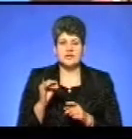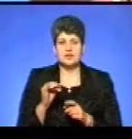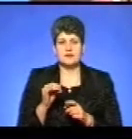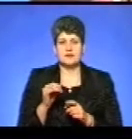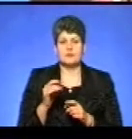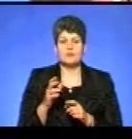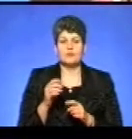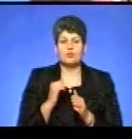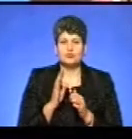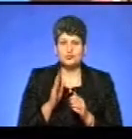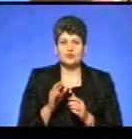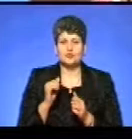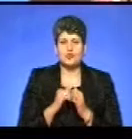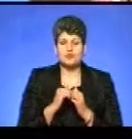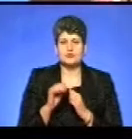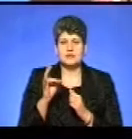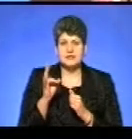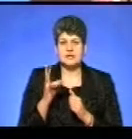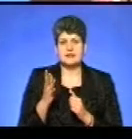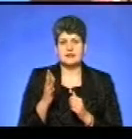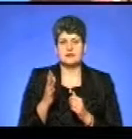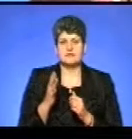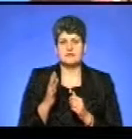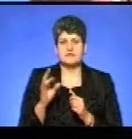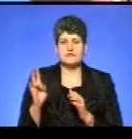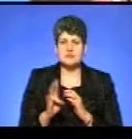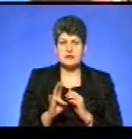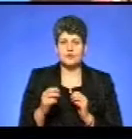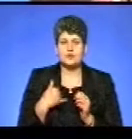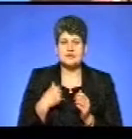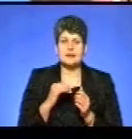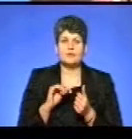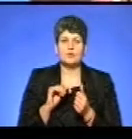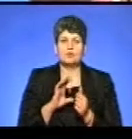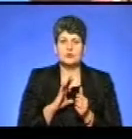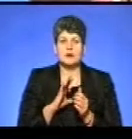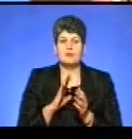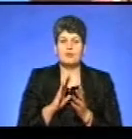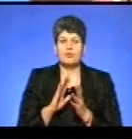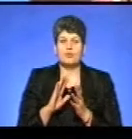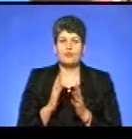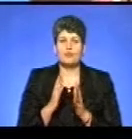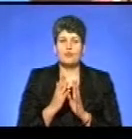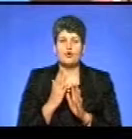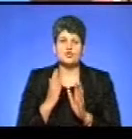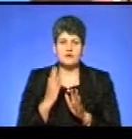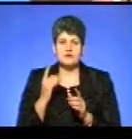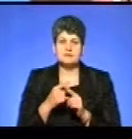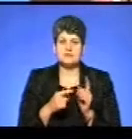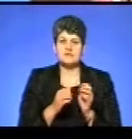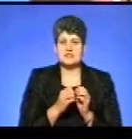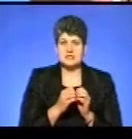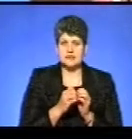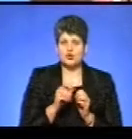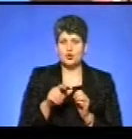неділі буде відбуватися богослужіння в кожному храмі в Трибухівцях. У нас там, де почергова відправа, буде відправлятися богослужіння 9:30, тобто